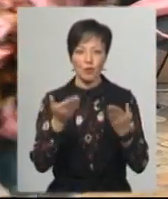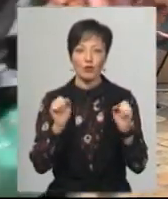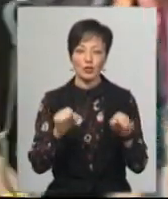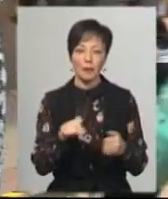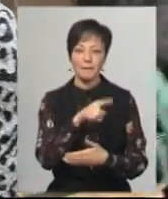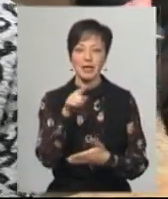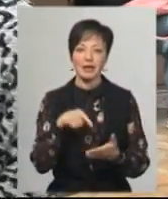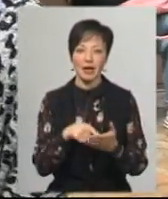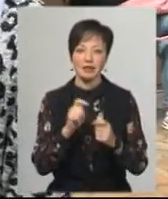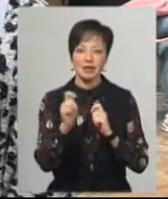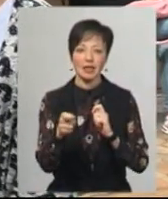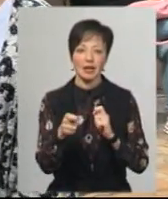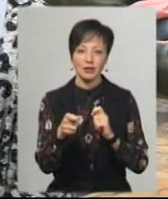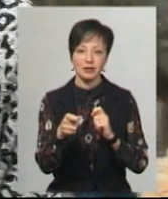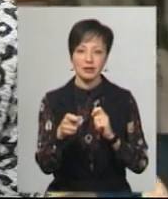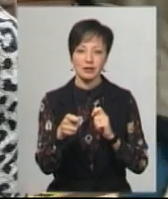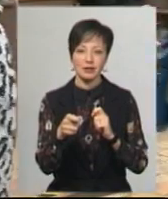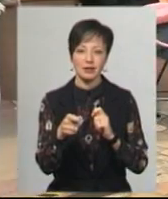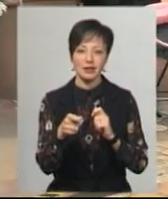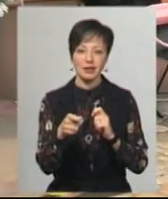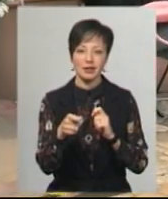це питання задати